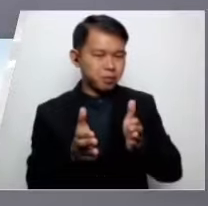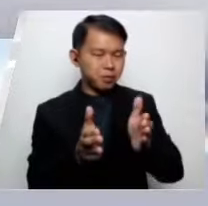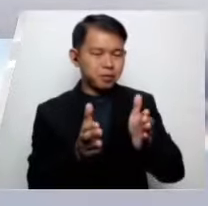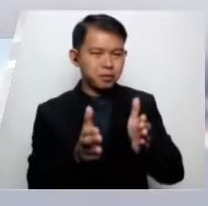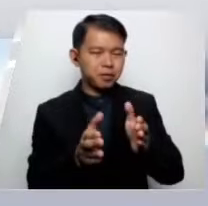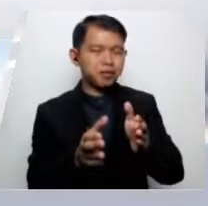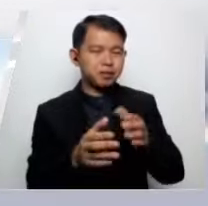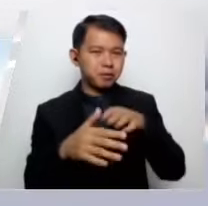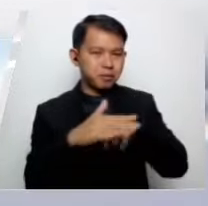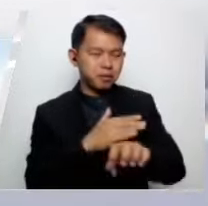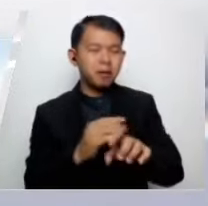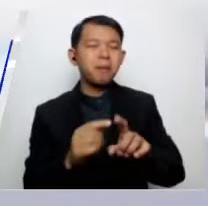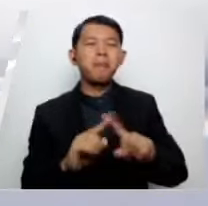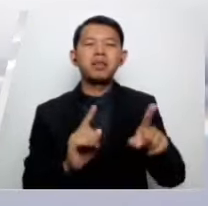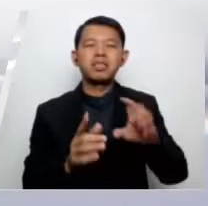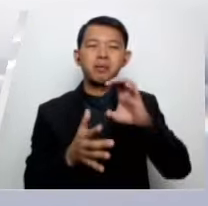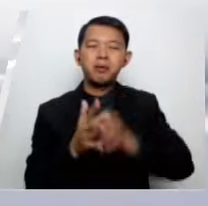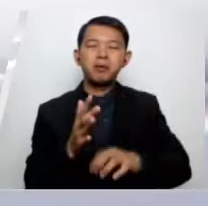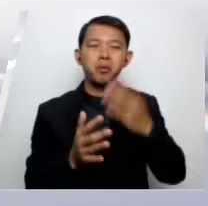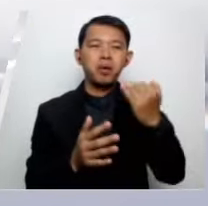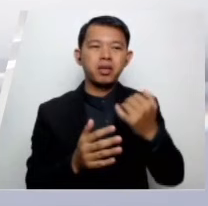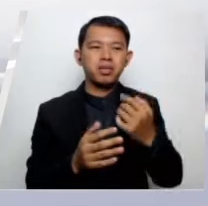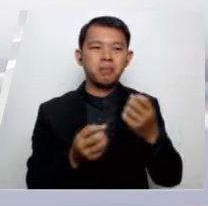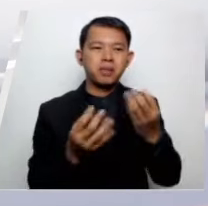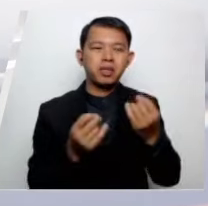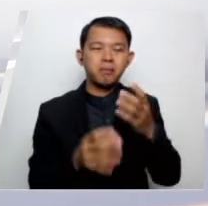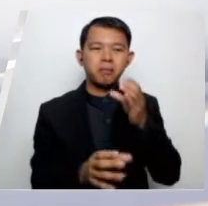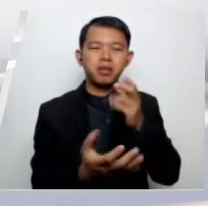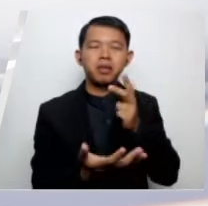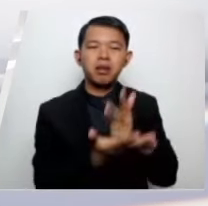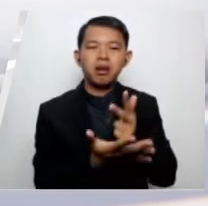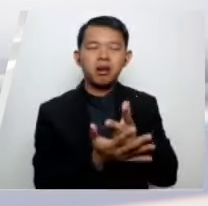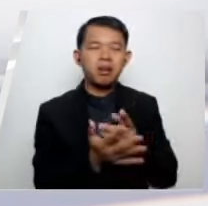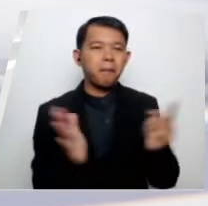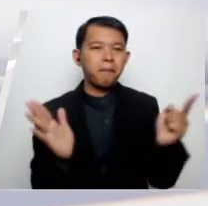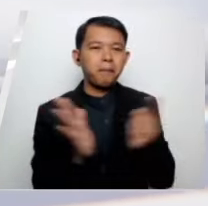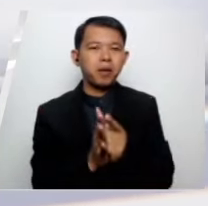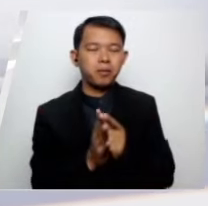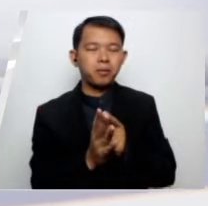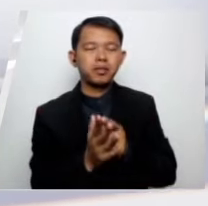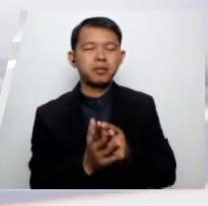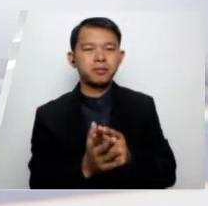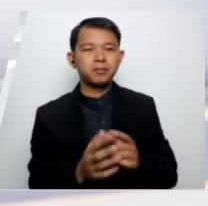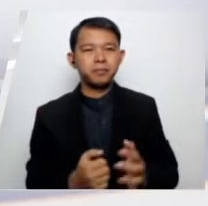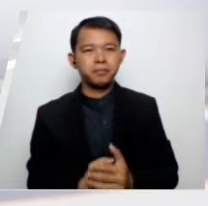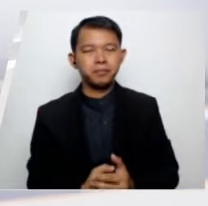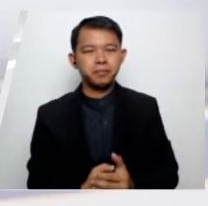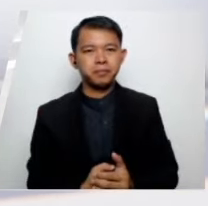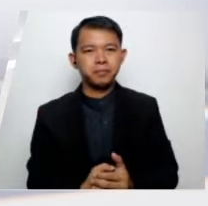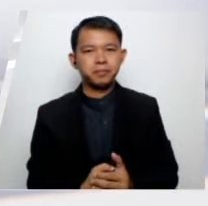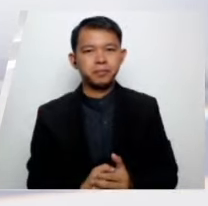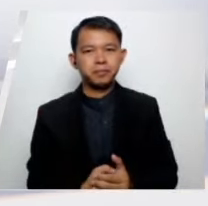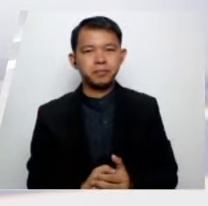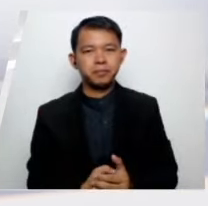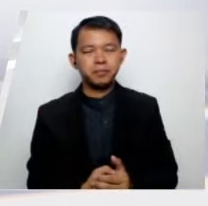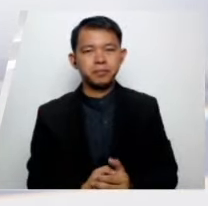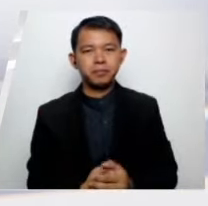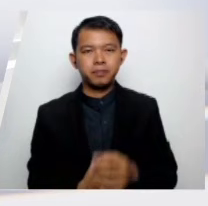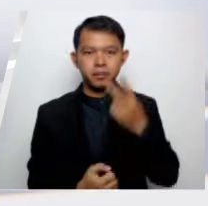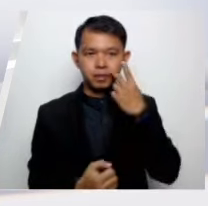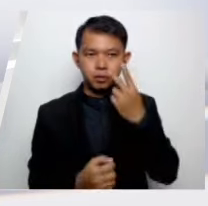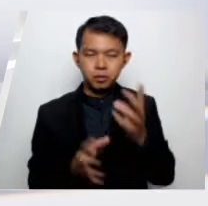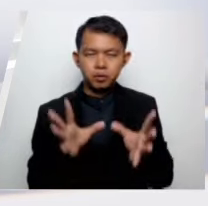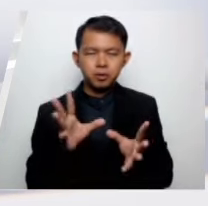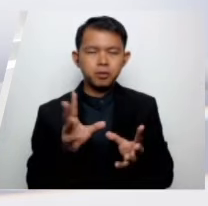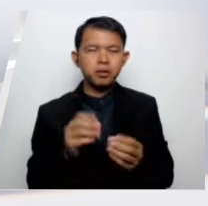illegally park base sa pag-aaral ng Tomtom isang Dutch Navigation and digital nav group lumabas na sa 387 Metro areas sa